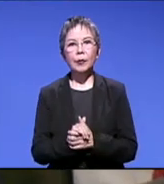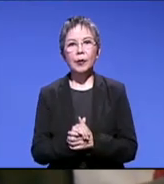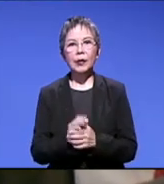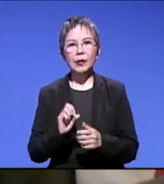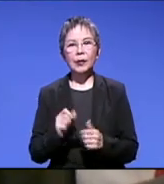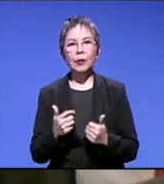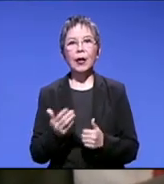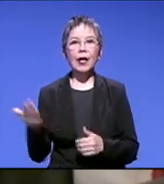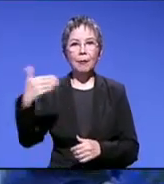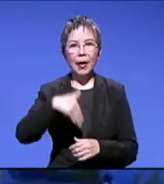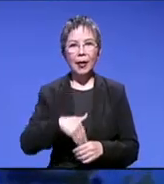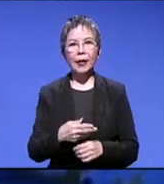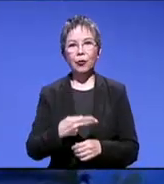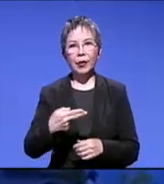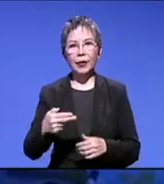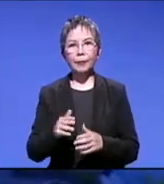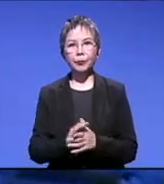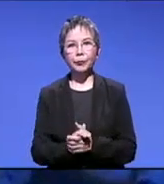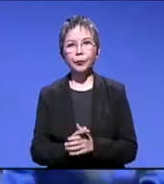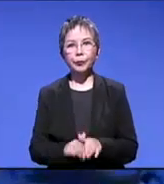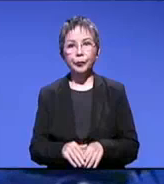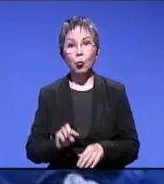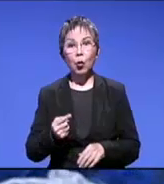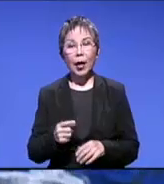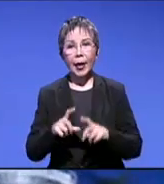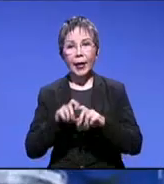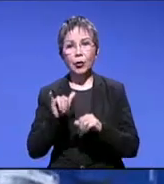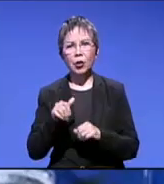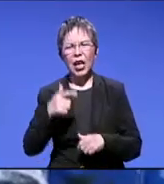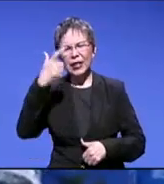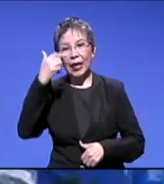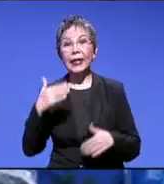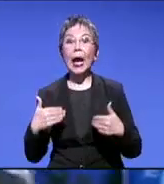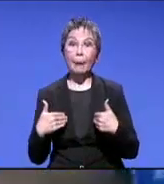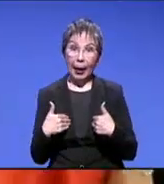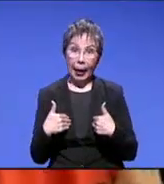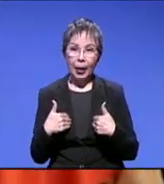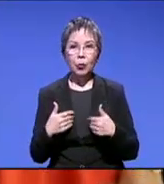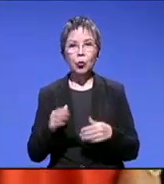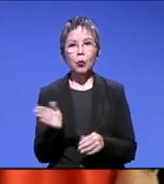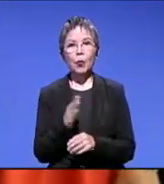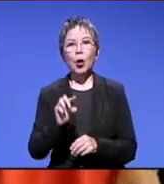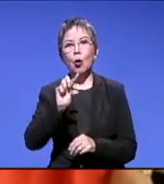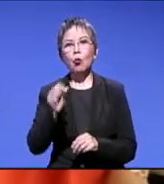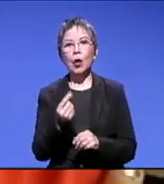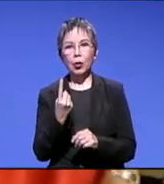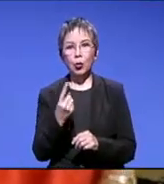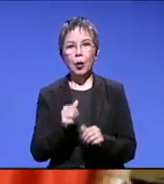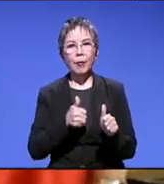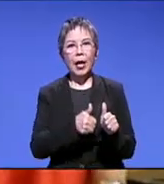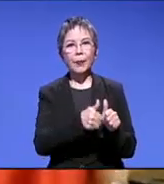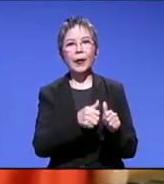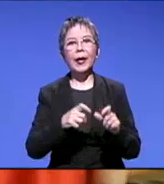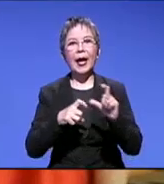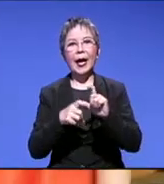cepat sembuh dan kembali. Awalnya Ani diduga sakit kelelahan pasca awal Januari mendampingi SBY dalam